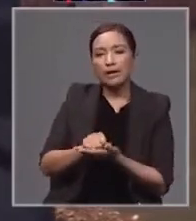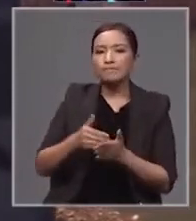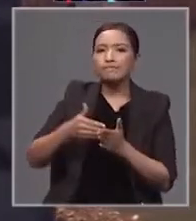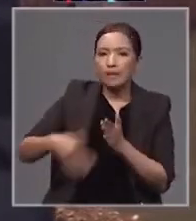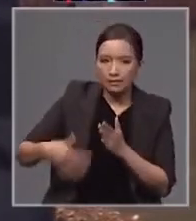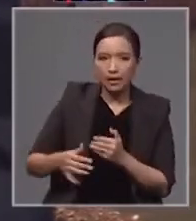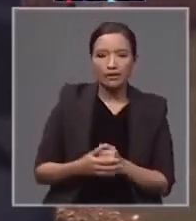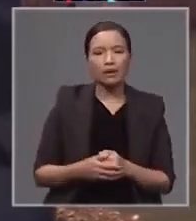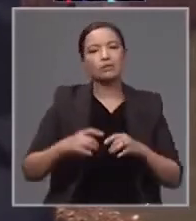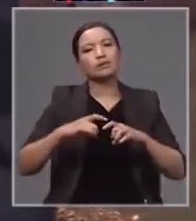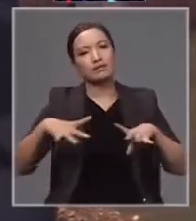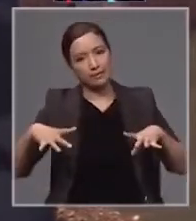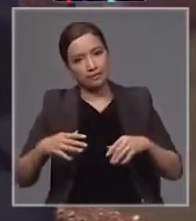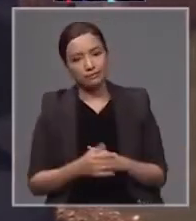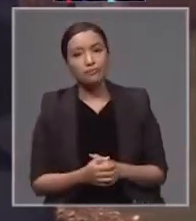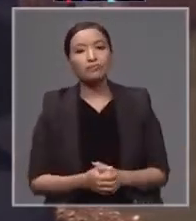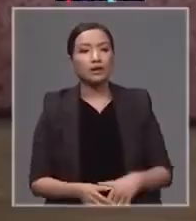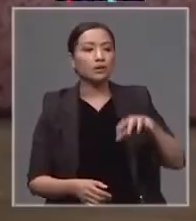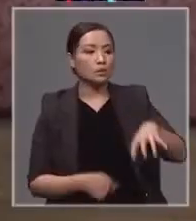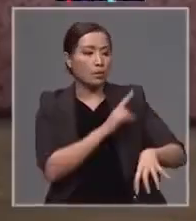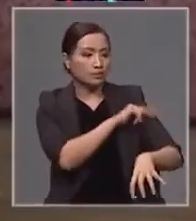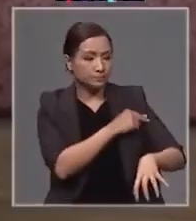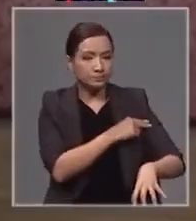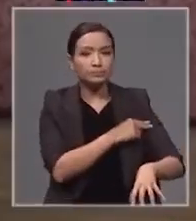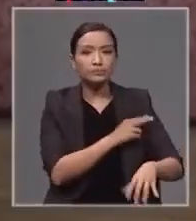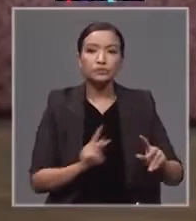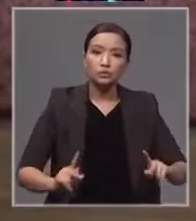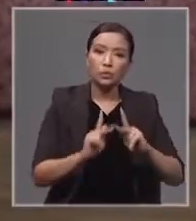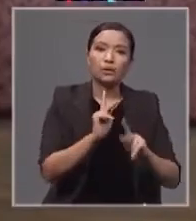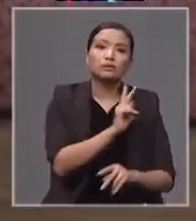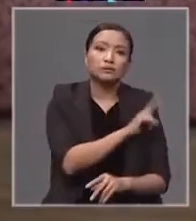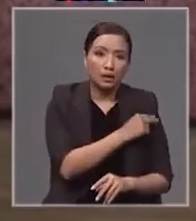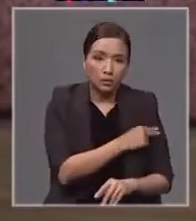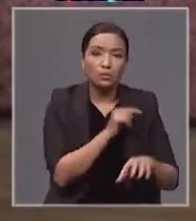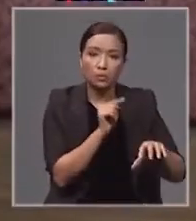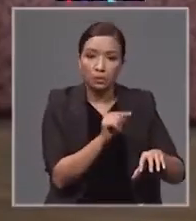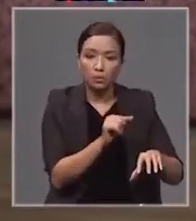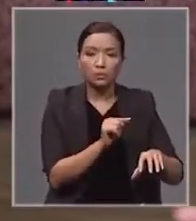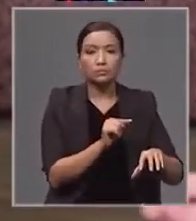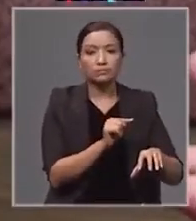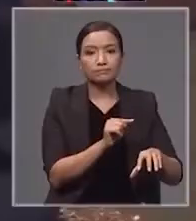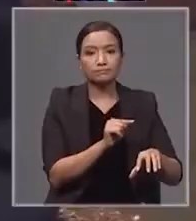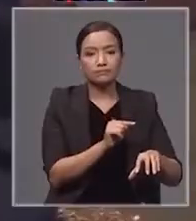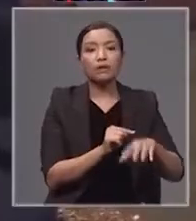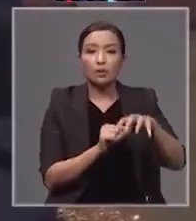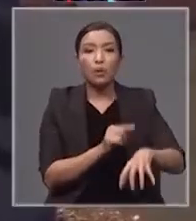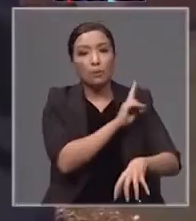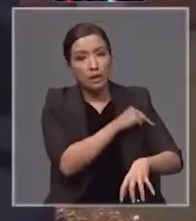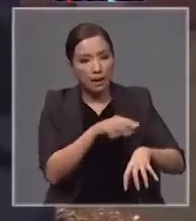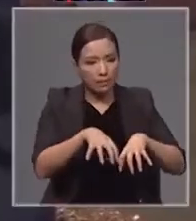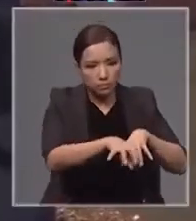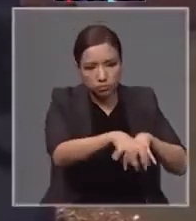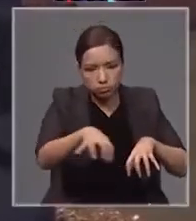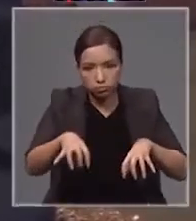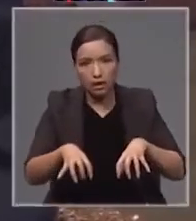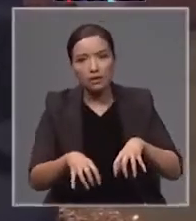แย้งกันหลักๆเลยคือผู้ให้บริการ ครับ กระทรวงสาธารณสุขเนี่ยเป็นคนที่เป็นโรงพยาบาลมากที่สุด ครับ เ